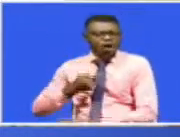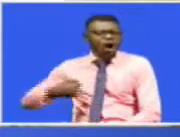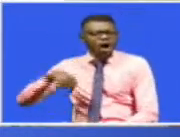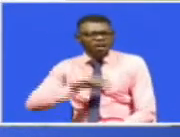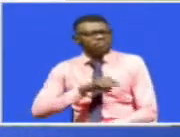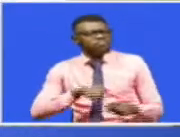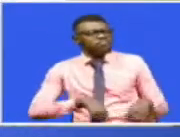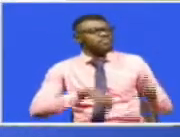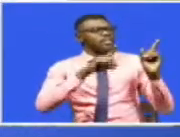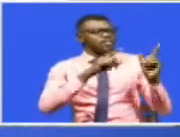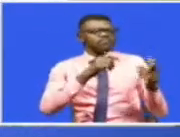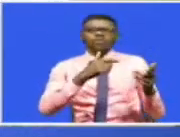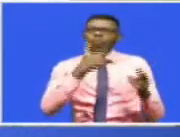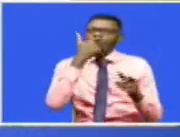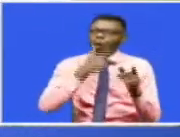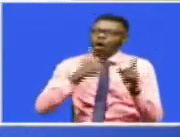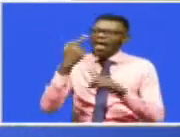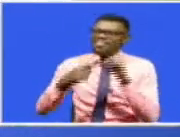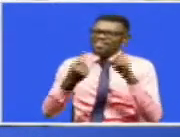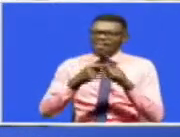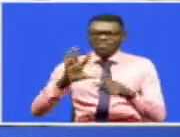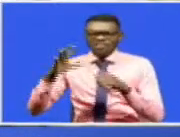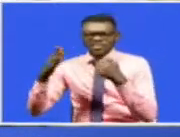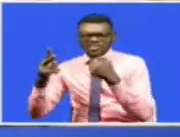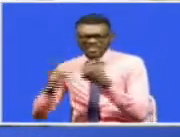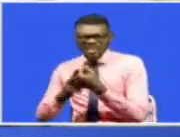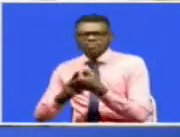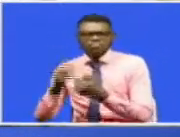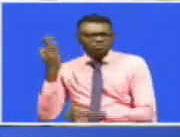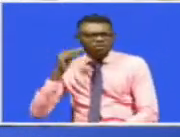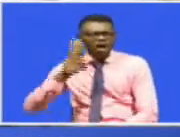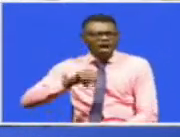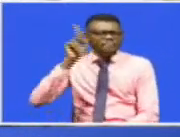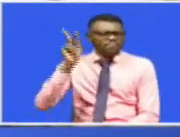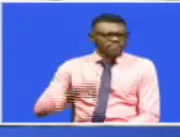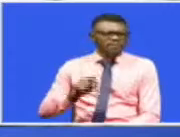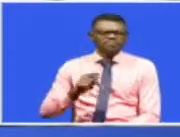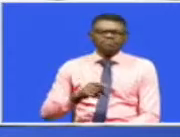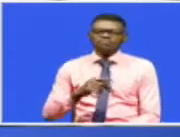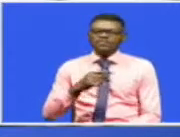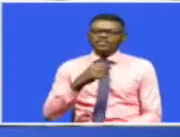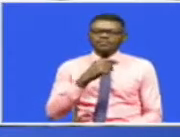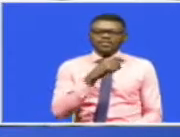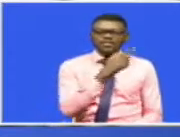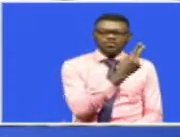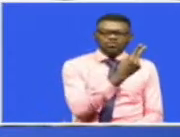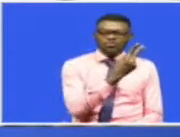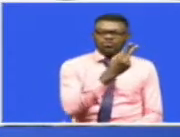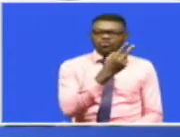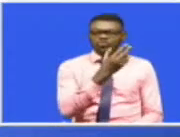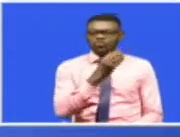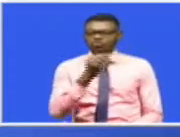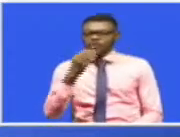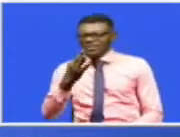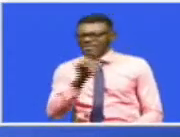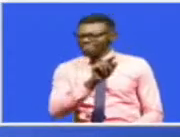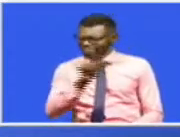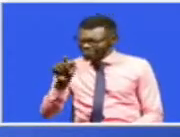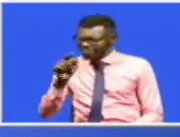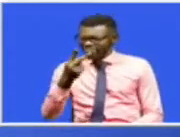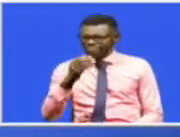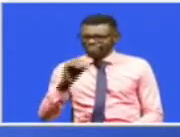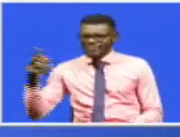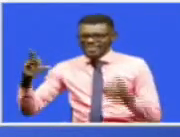akiwa na umri wa miaka 57 aliwahi kuhudumu kama mbunge wa Kibwezi kati ya mwaka 2003 hadi mwaka